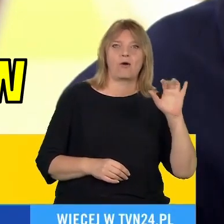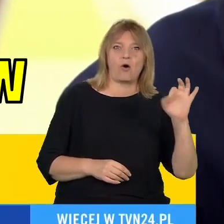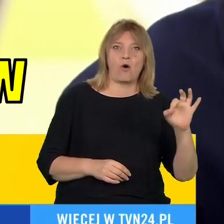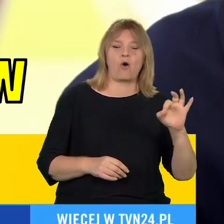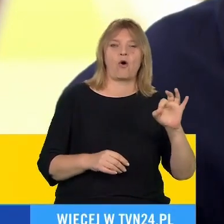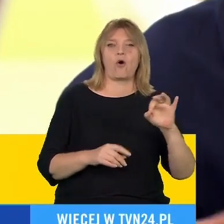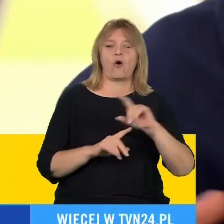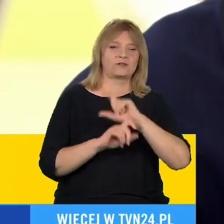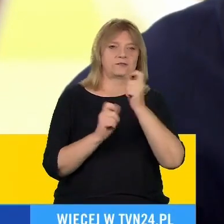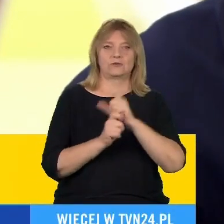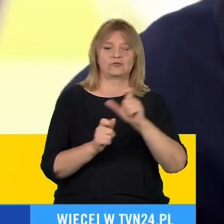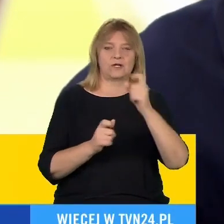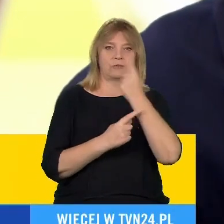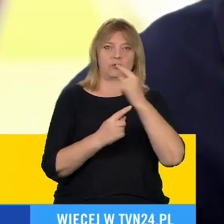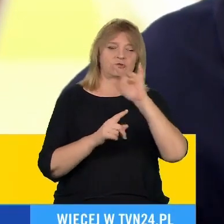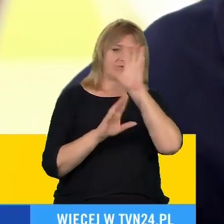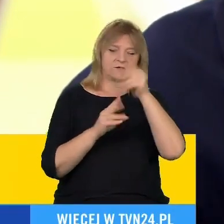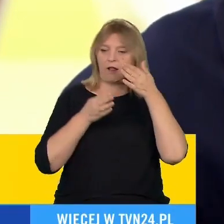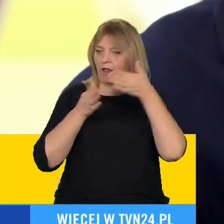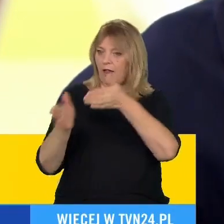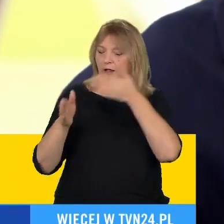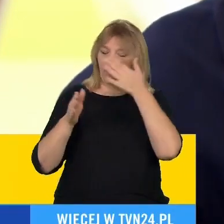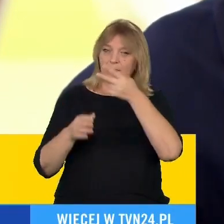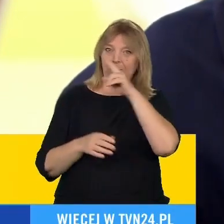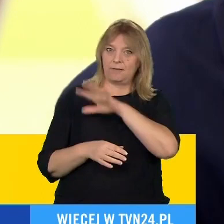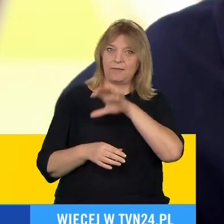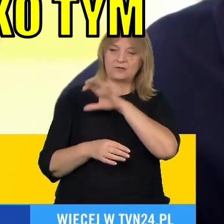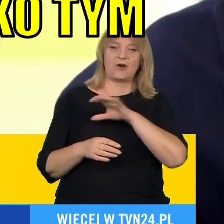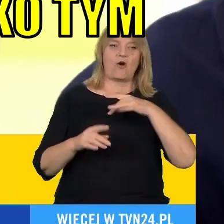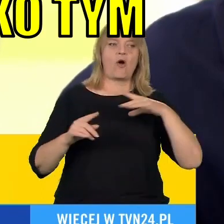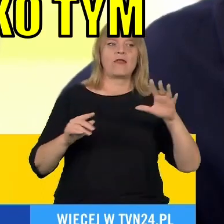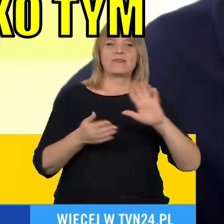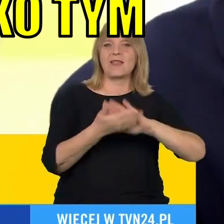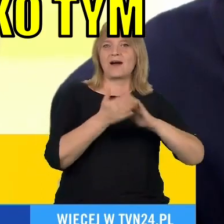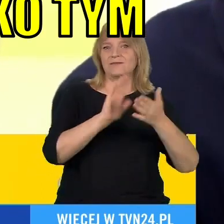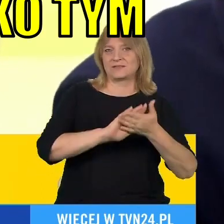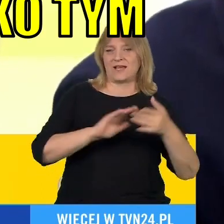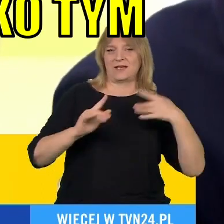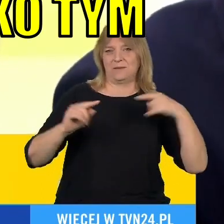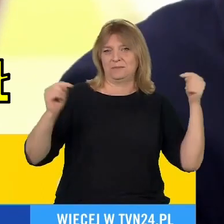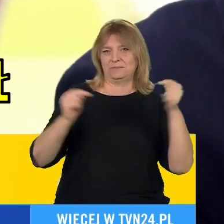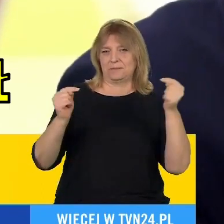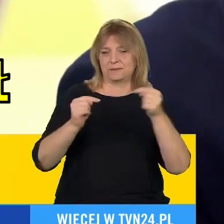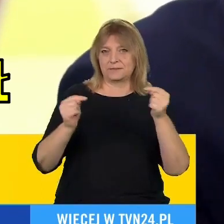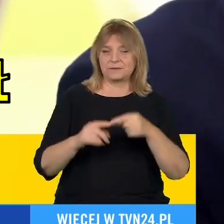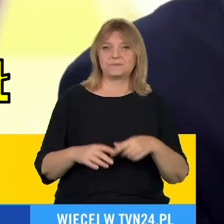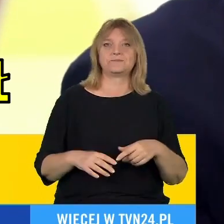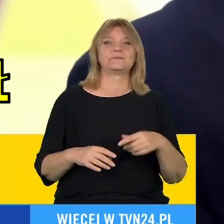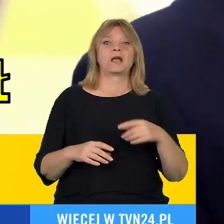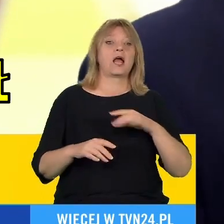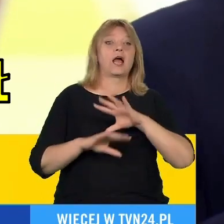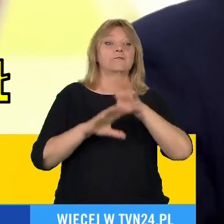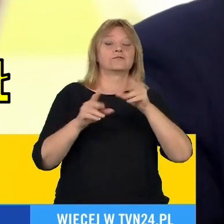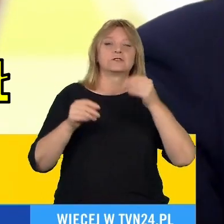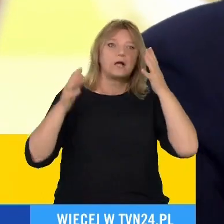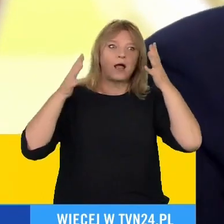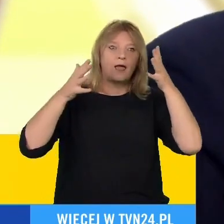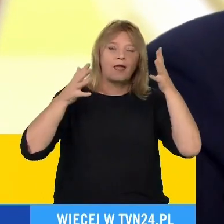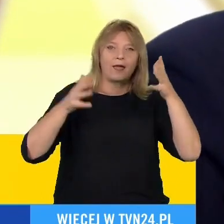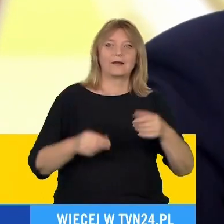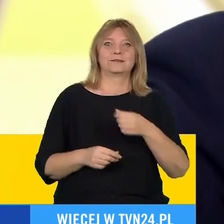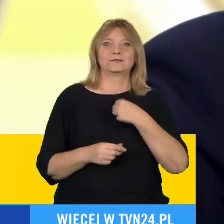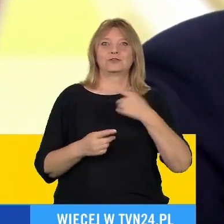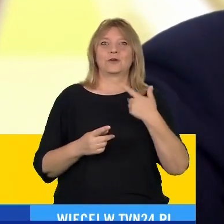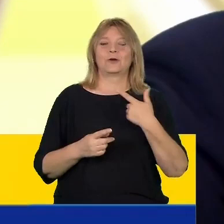Mają swoich prowokatorów, czy to Gajewską, czy Rachonia. Prowokują się nawzajem i chcą, żebyśmy zajmowali się tylko tym. To ma służyć temu, żeby każdy się emocjonował i